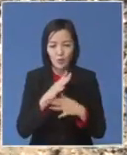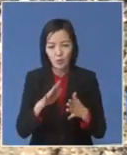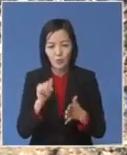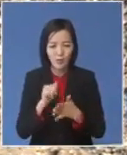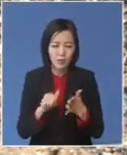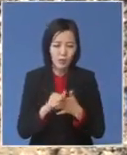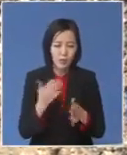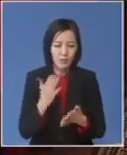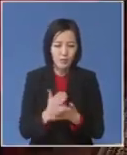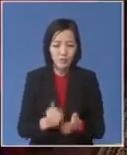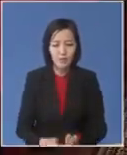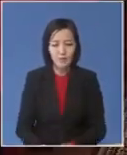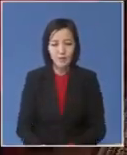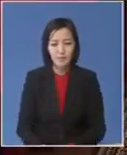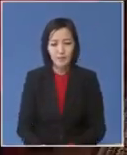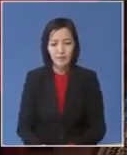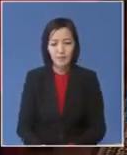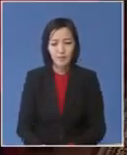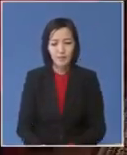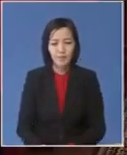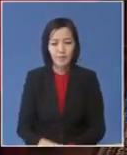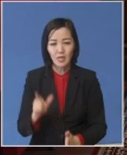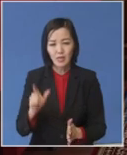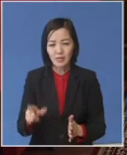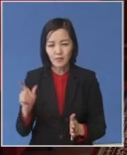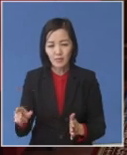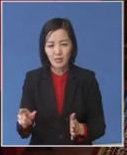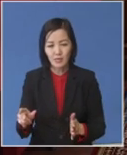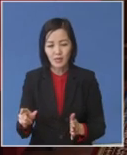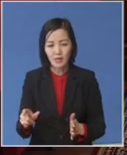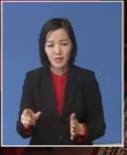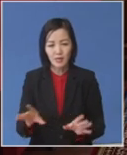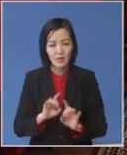куә болыпты. Бұл жерде менің тұрғындарға айтайын дегенім,